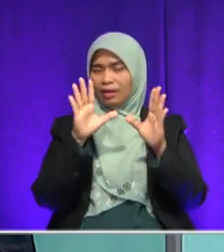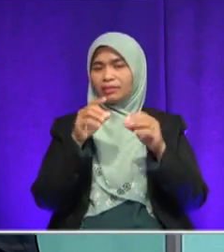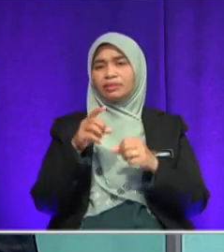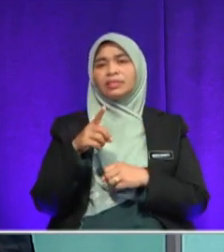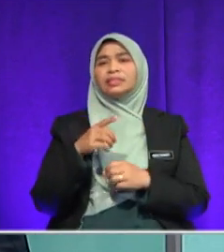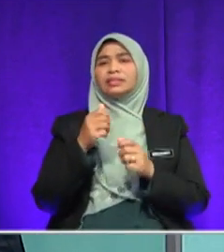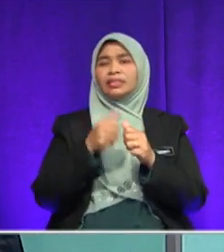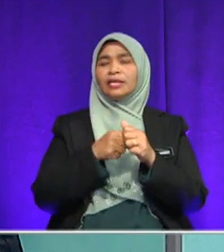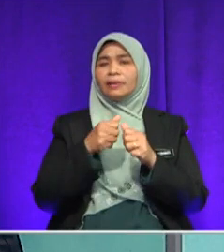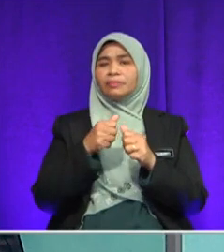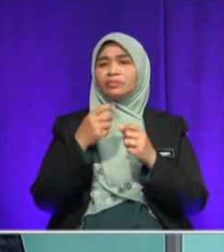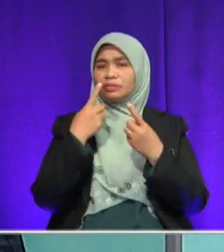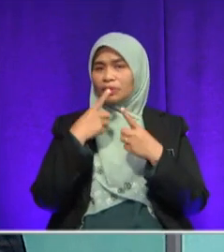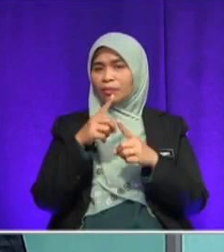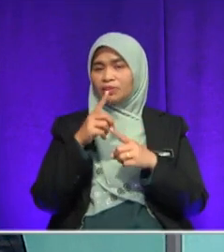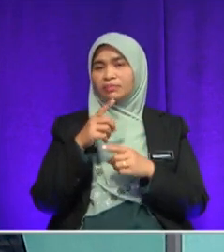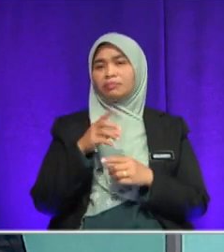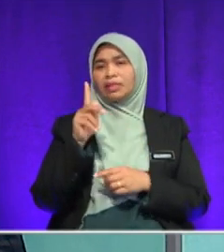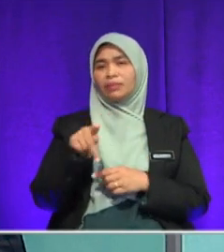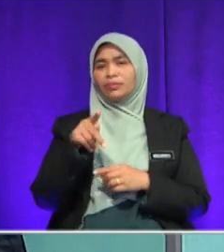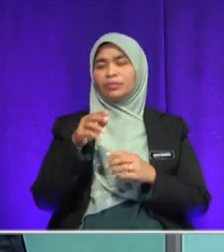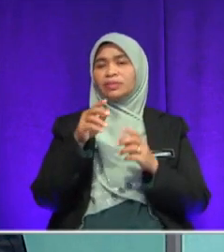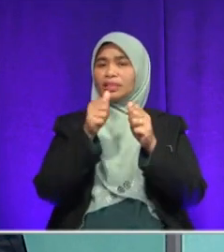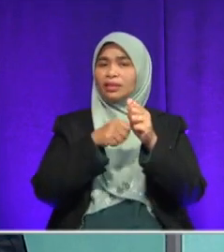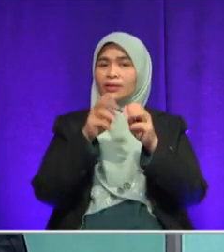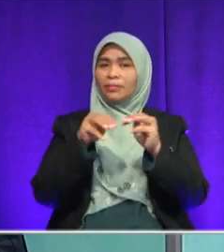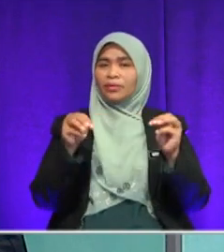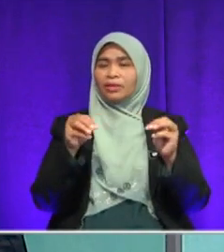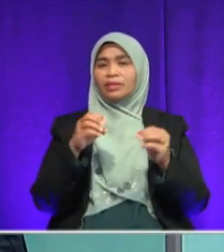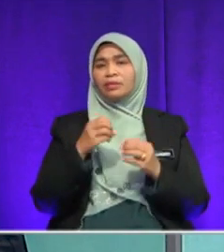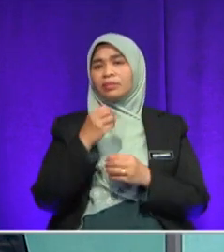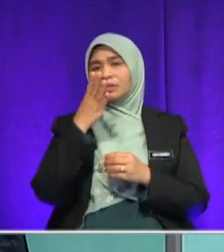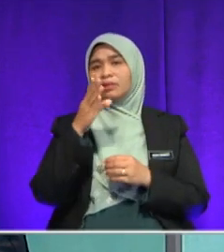setiap jawapan kita memerlukan pelajar memberi fakta